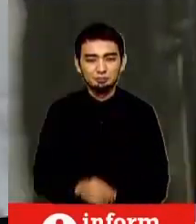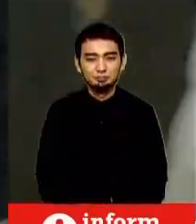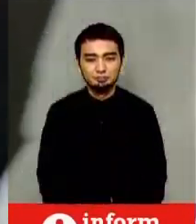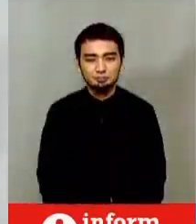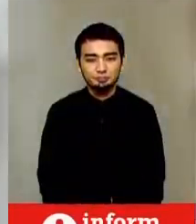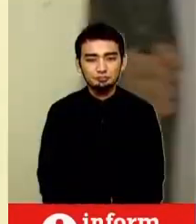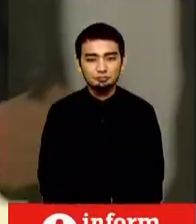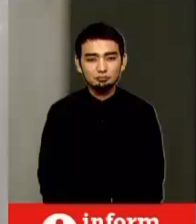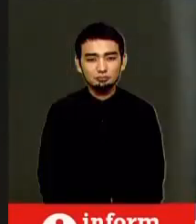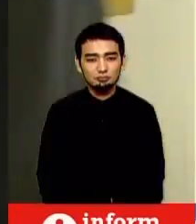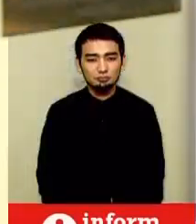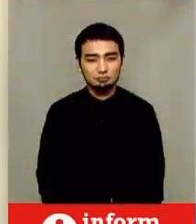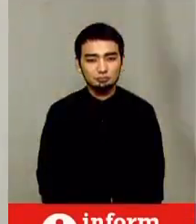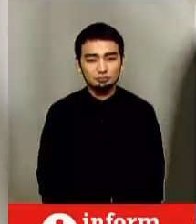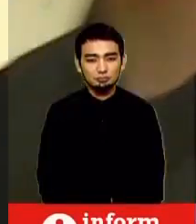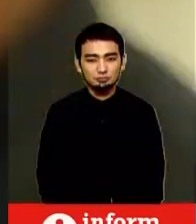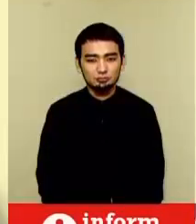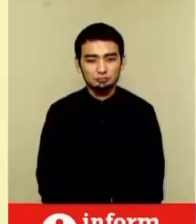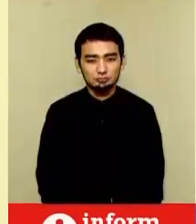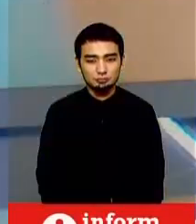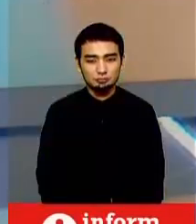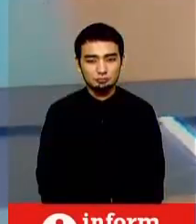Елена Меньшова, Думан Сулейменов, Информбюро.